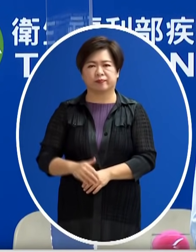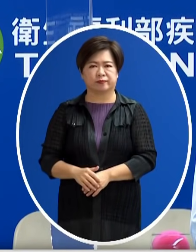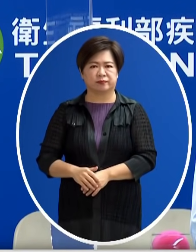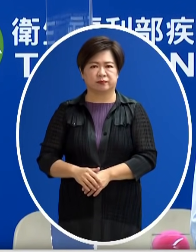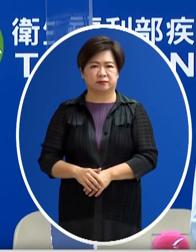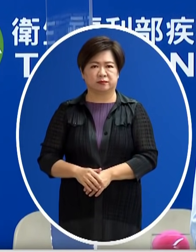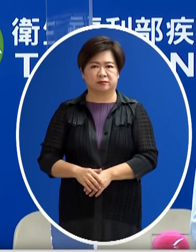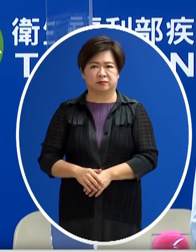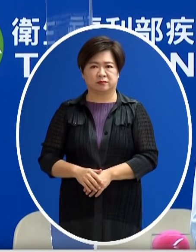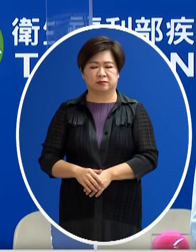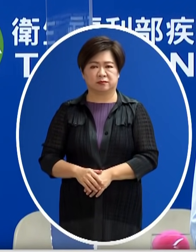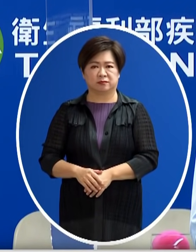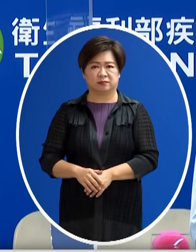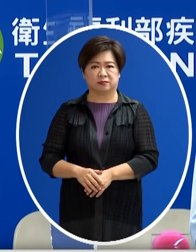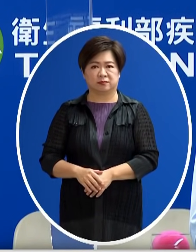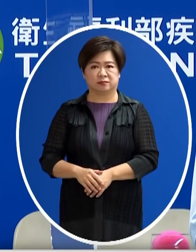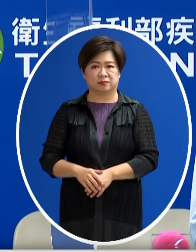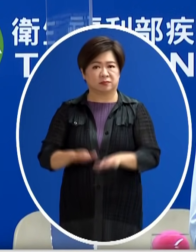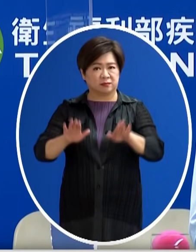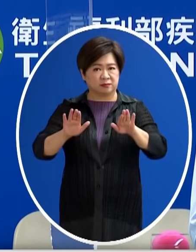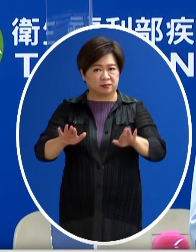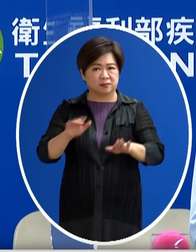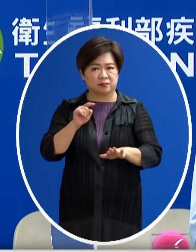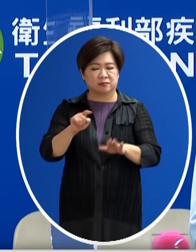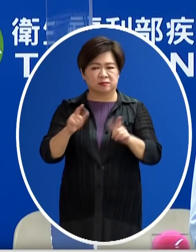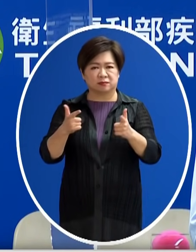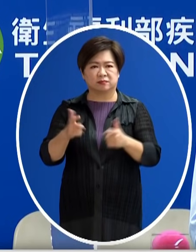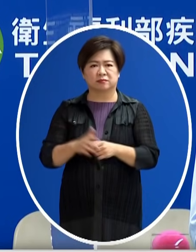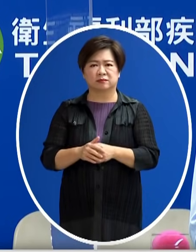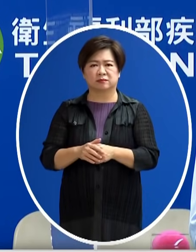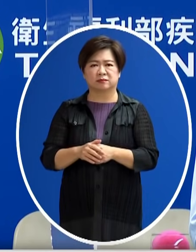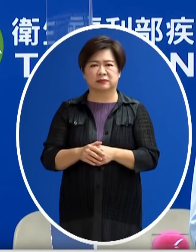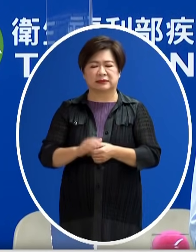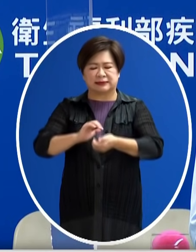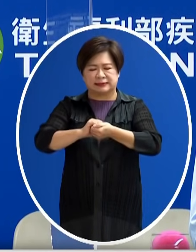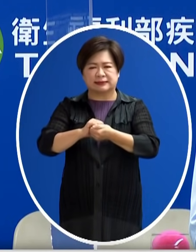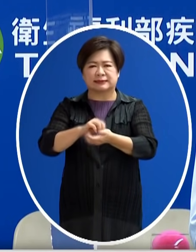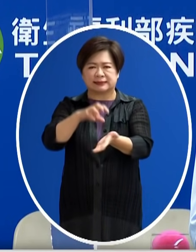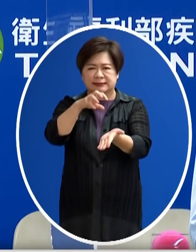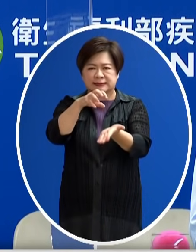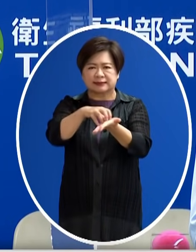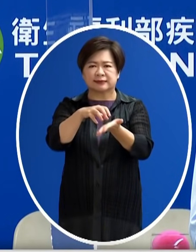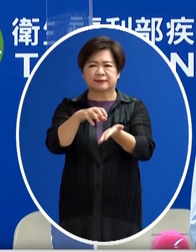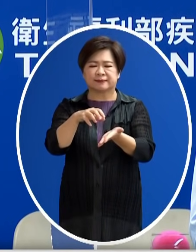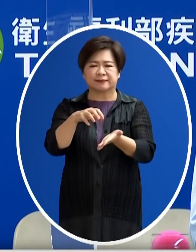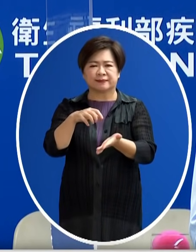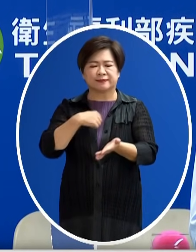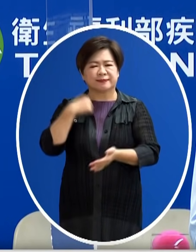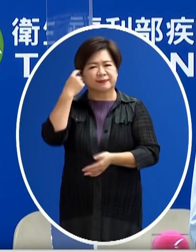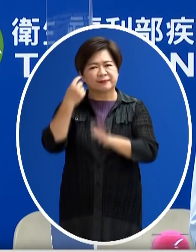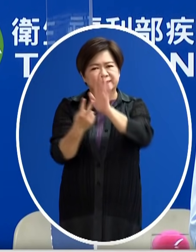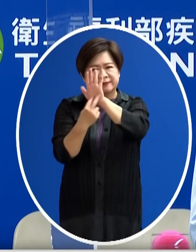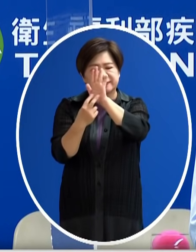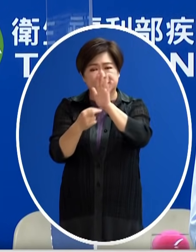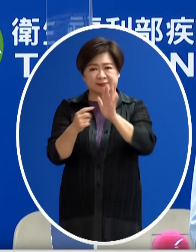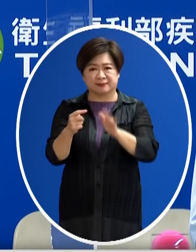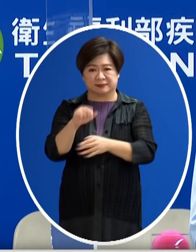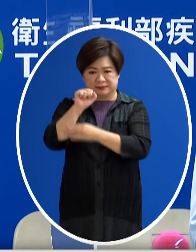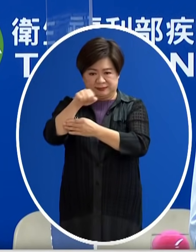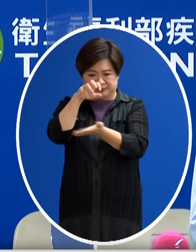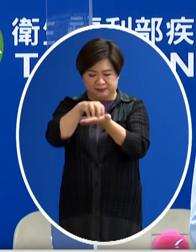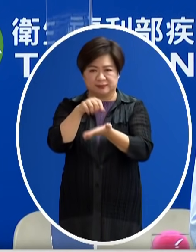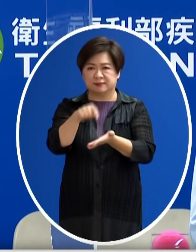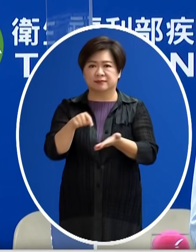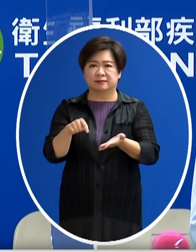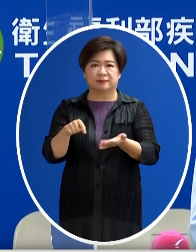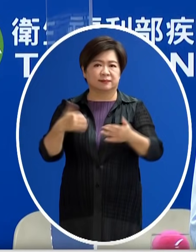但不是一个哈，就是我们现在当作一个公证的，好，就是我们所已经认证的了